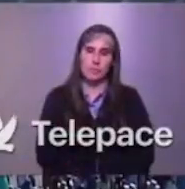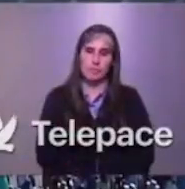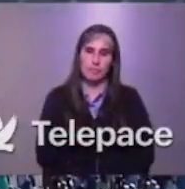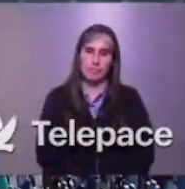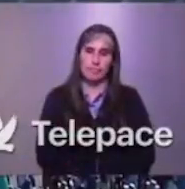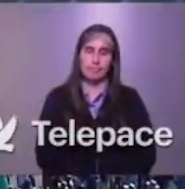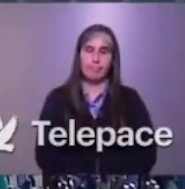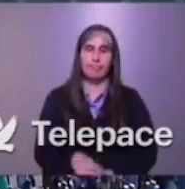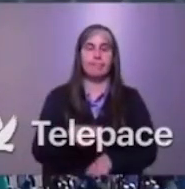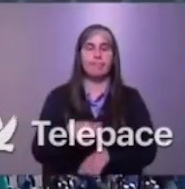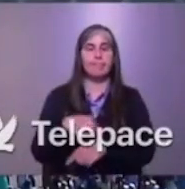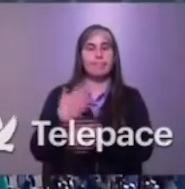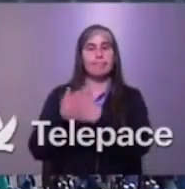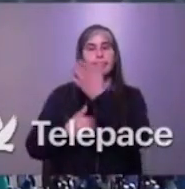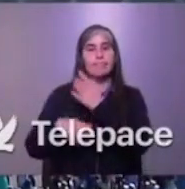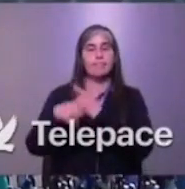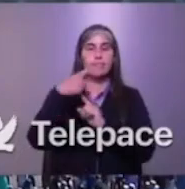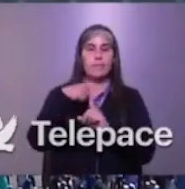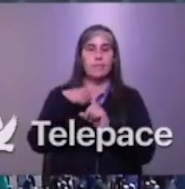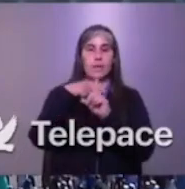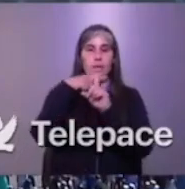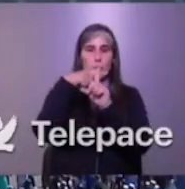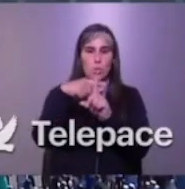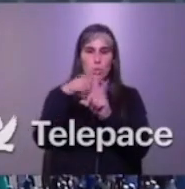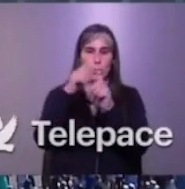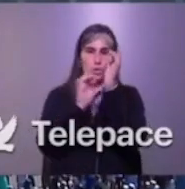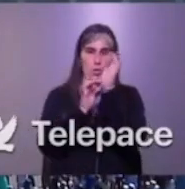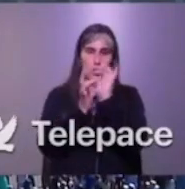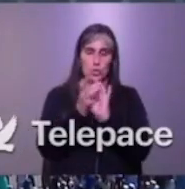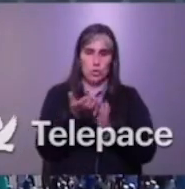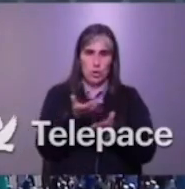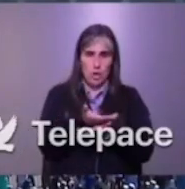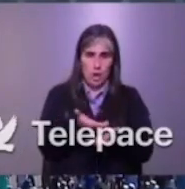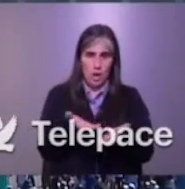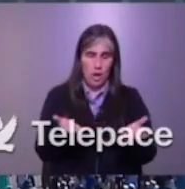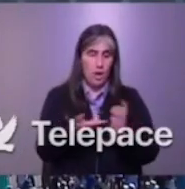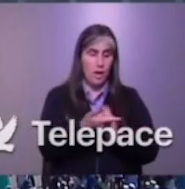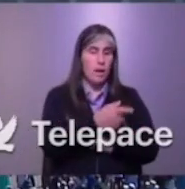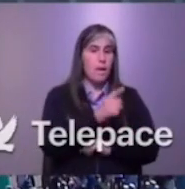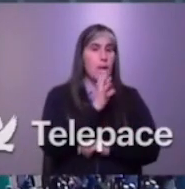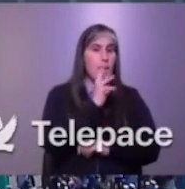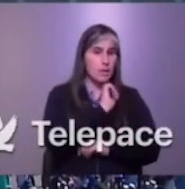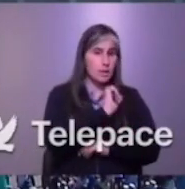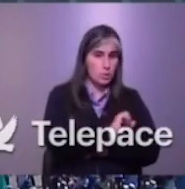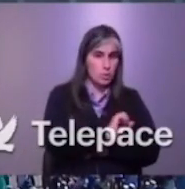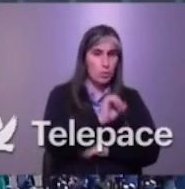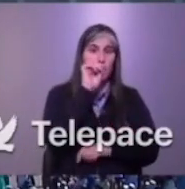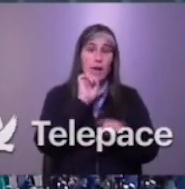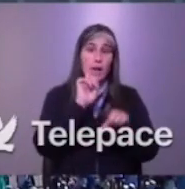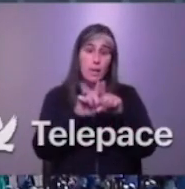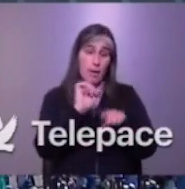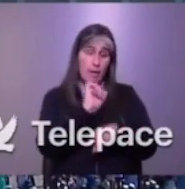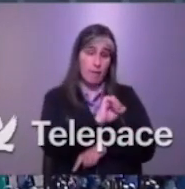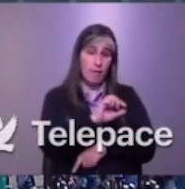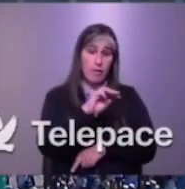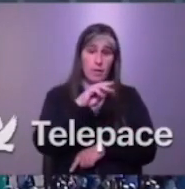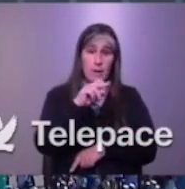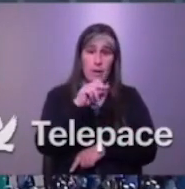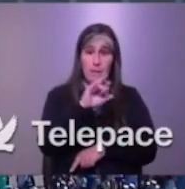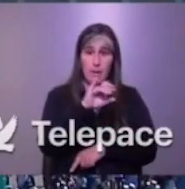A obok krzyża Jezusowego stały matka Jego i siostra matki